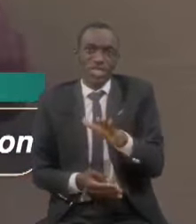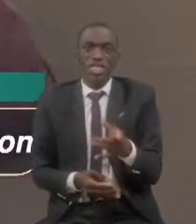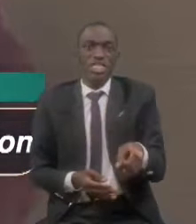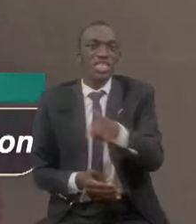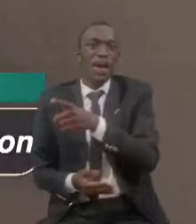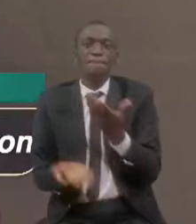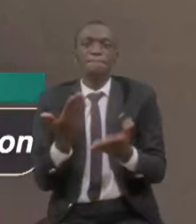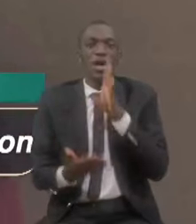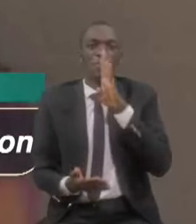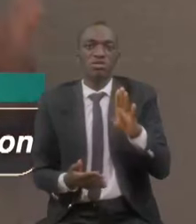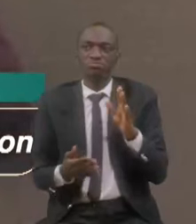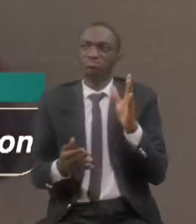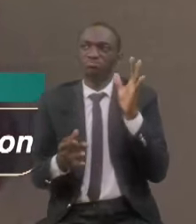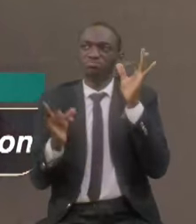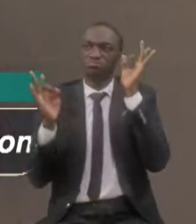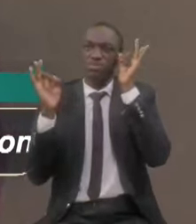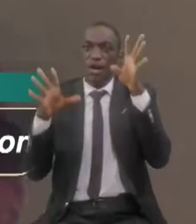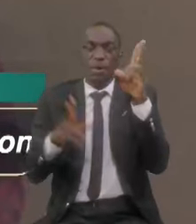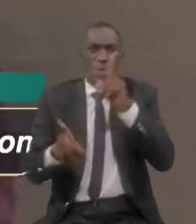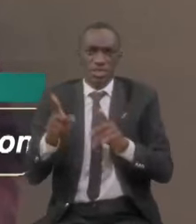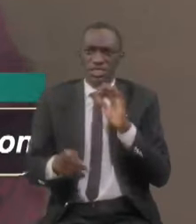disent, tu vas changer